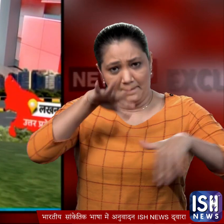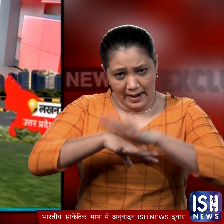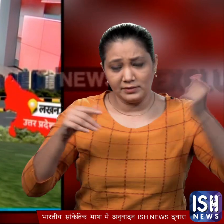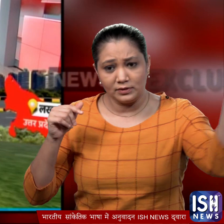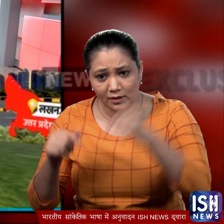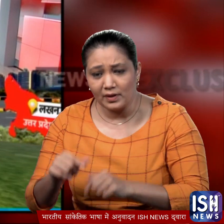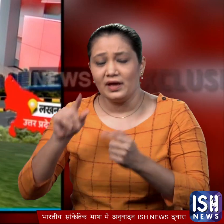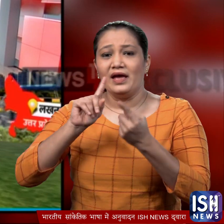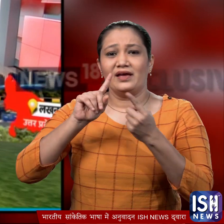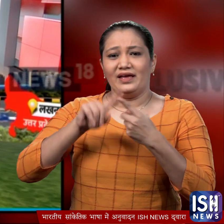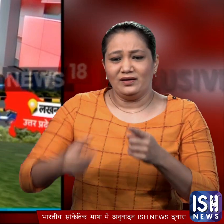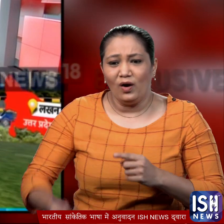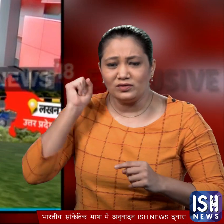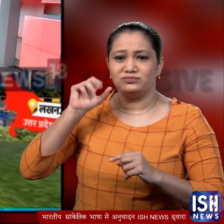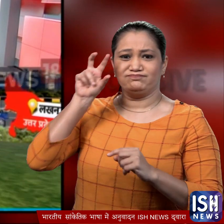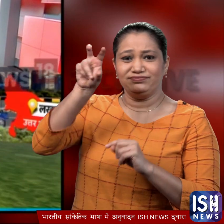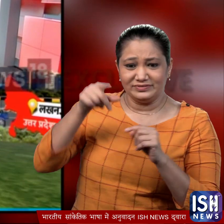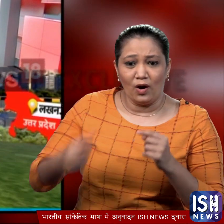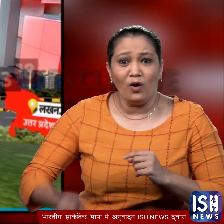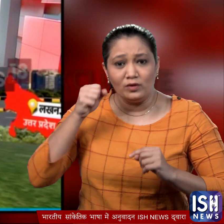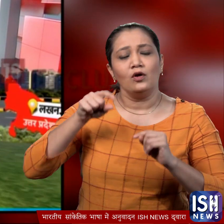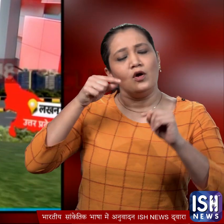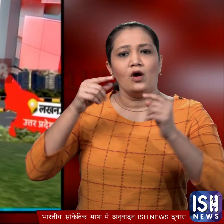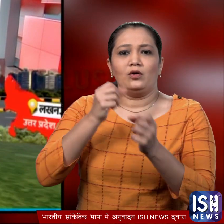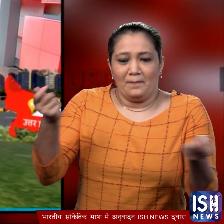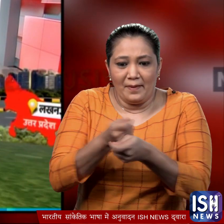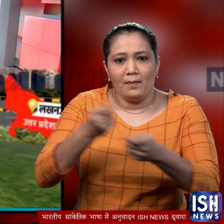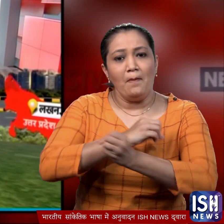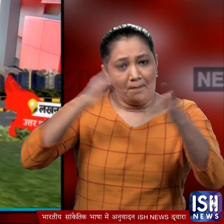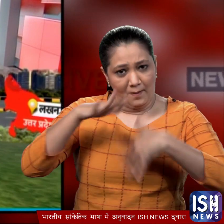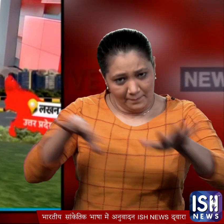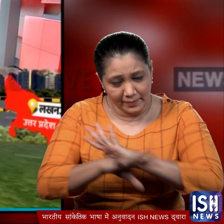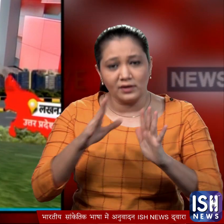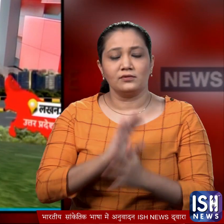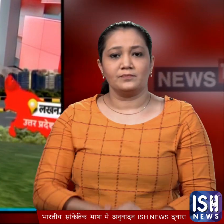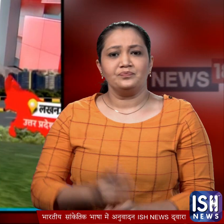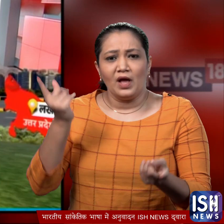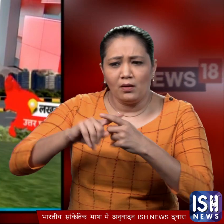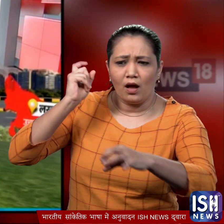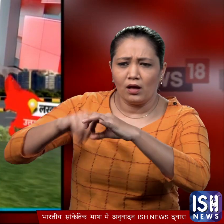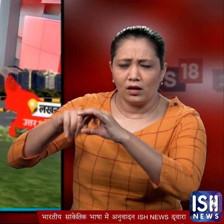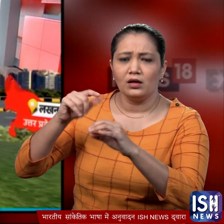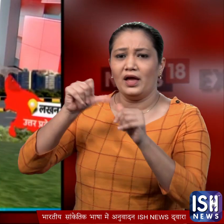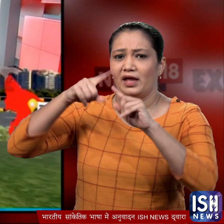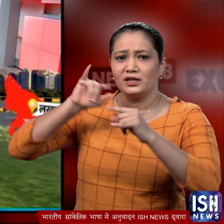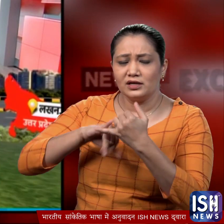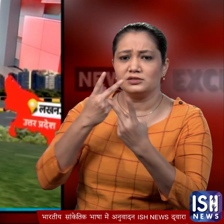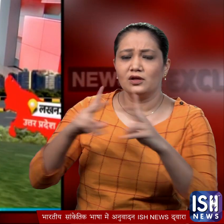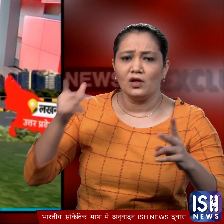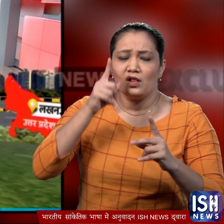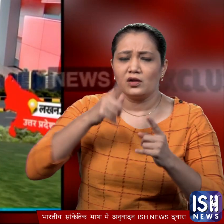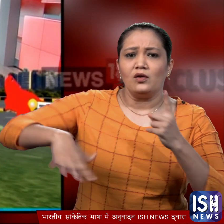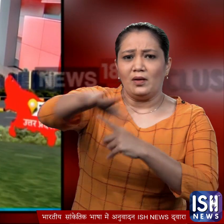और फिर ई रिक्शा में प्रेशर कुकर बम रखकर इस साजिश को अंजाम देना था। इसी पूछताछ के आधार पर यूपी एटीएस ने लखनऊ के